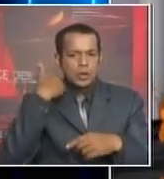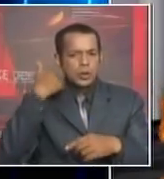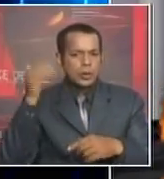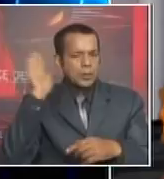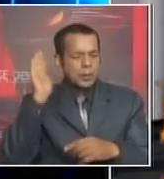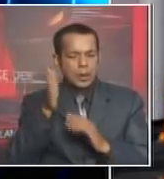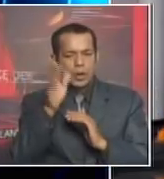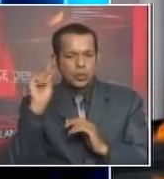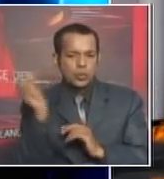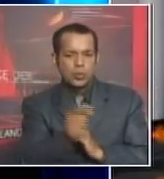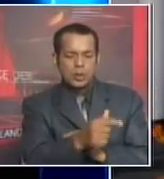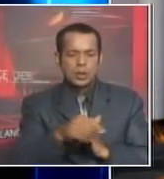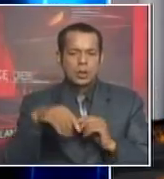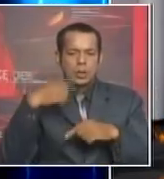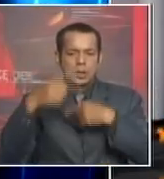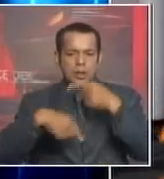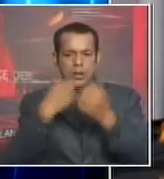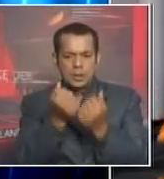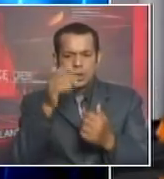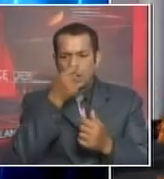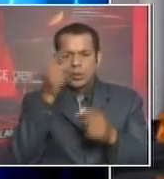हाम्रो प्रयास निरन्तर जारी रहनेछ।